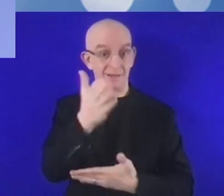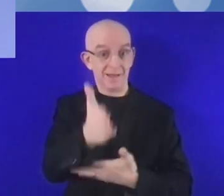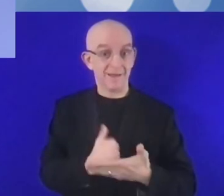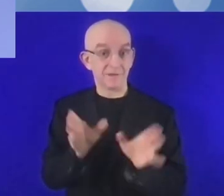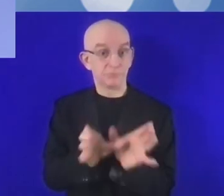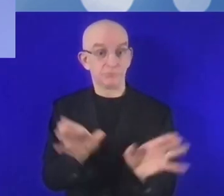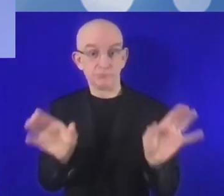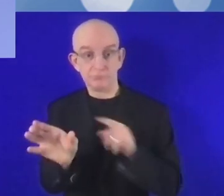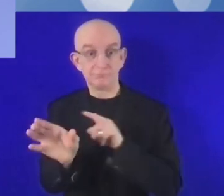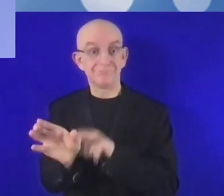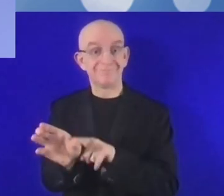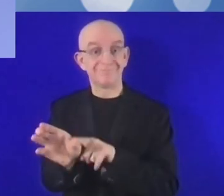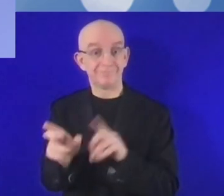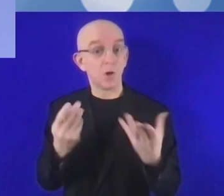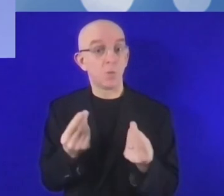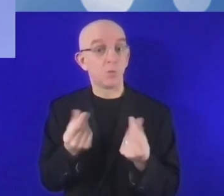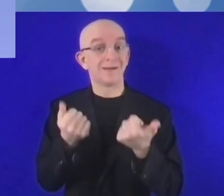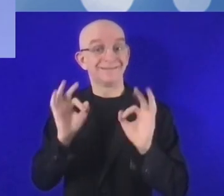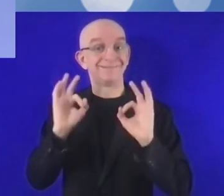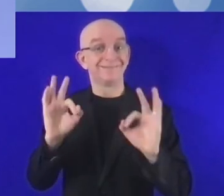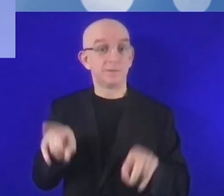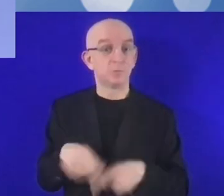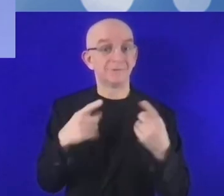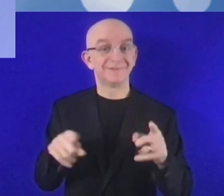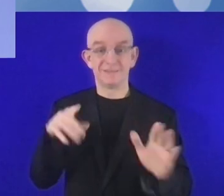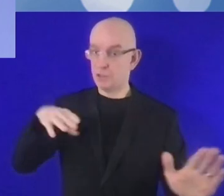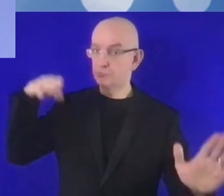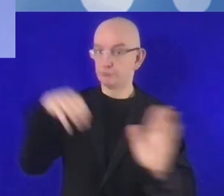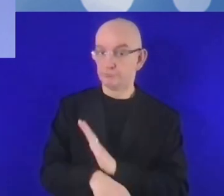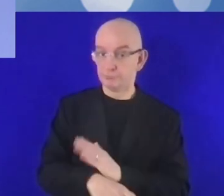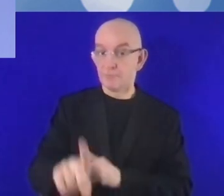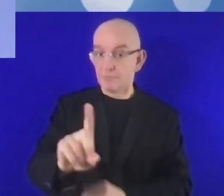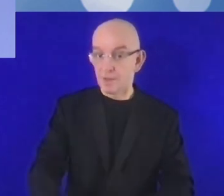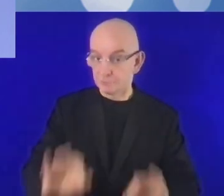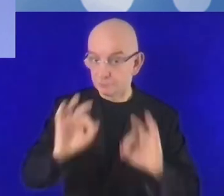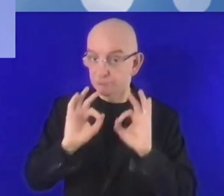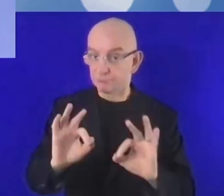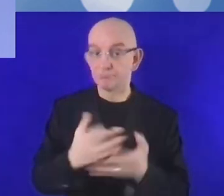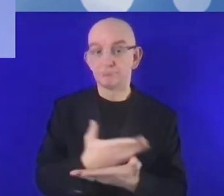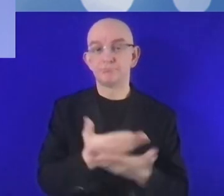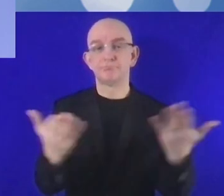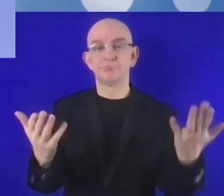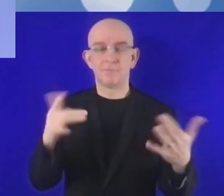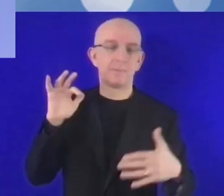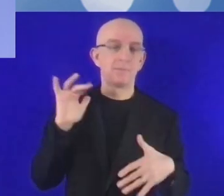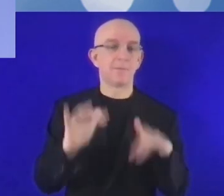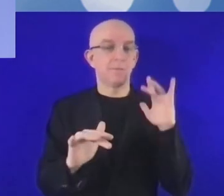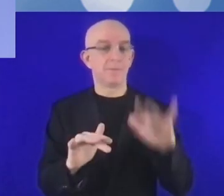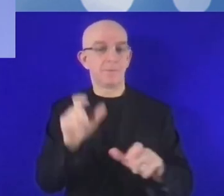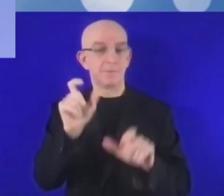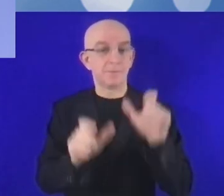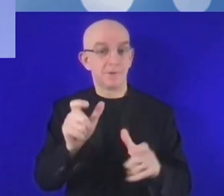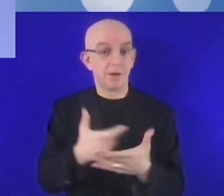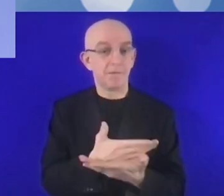имели дело со значительным снижением качества музыки, что привело к тому, что миллиарды людей во всем мире